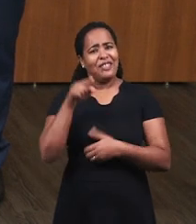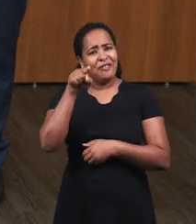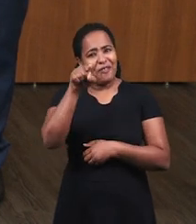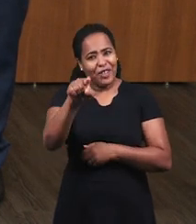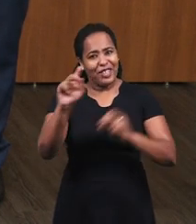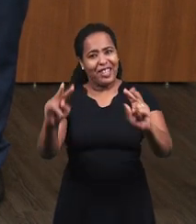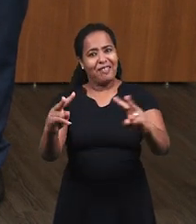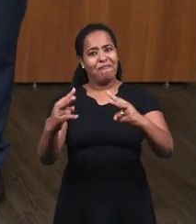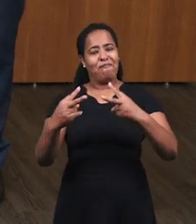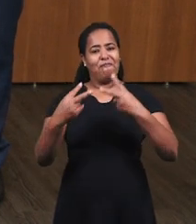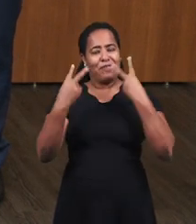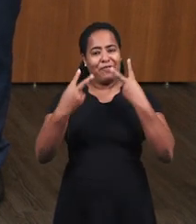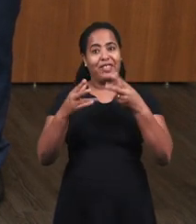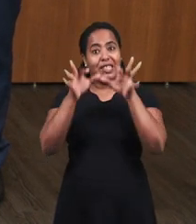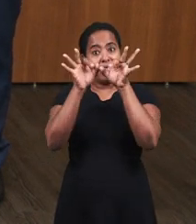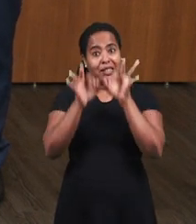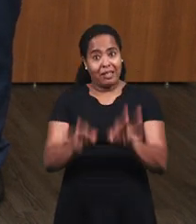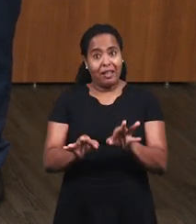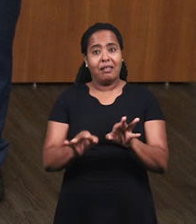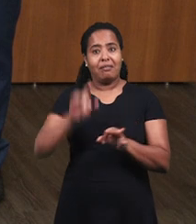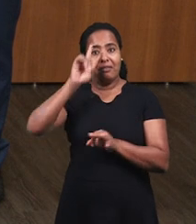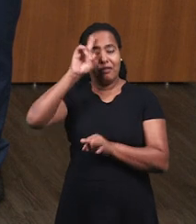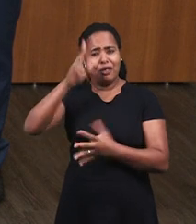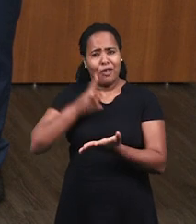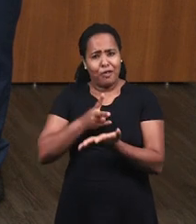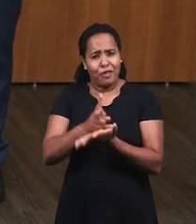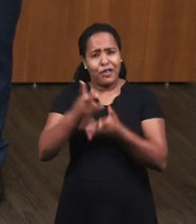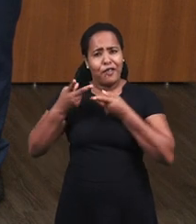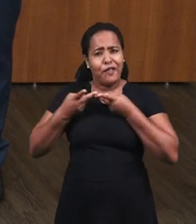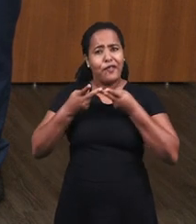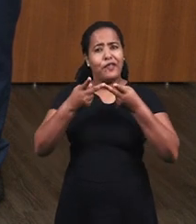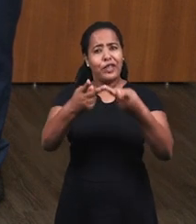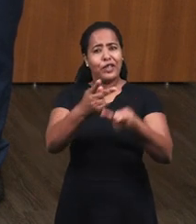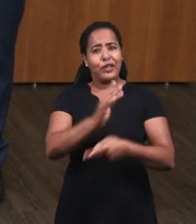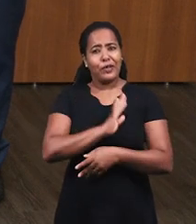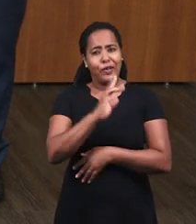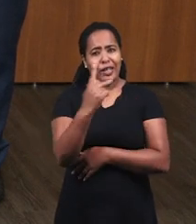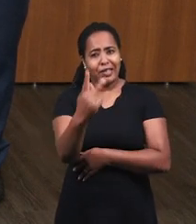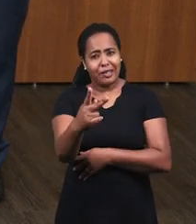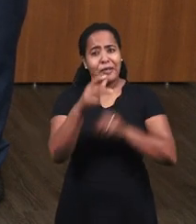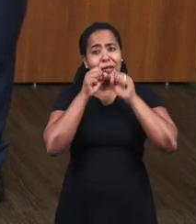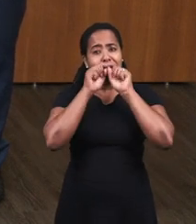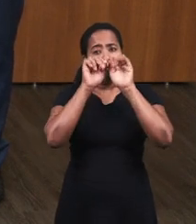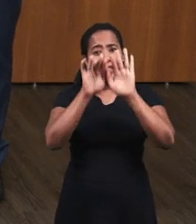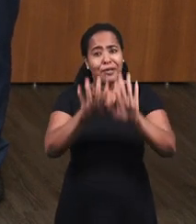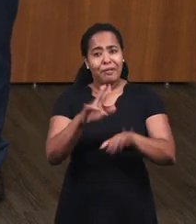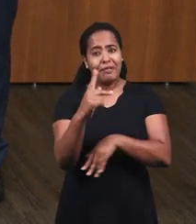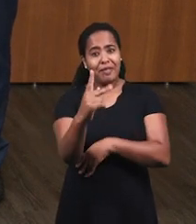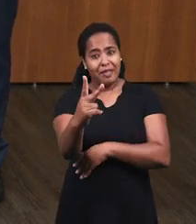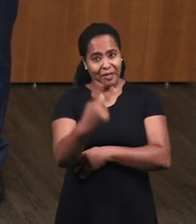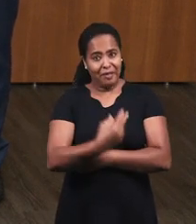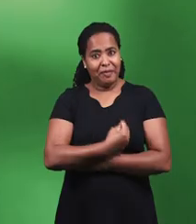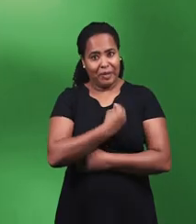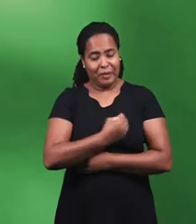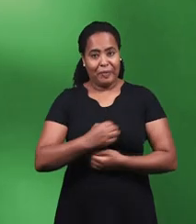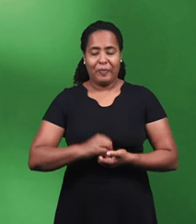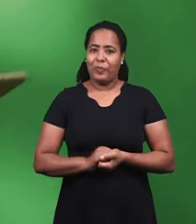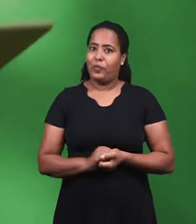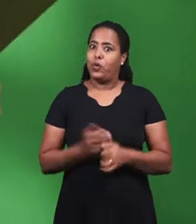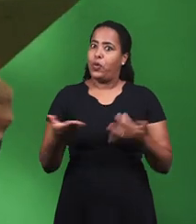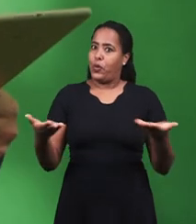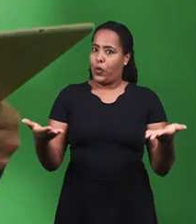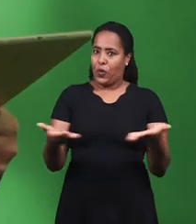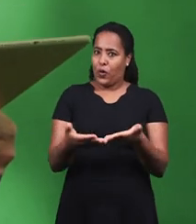votre participation ici. Et certainement, le Seigneur va continuer à parler à votre cœur et va continuer